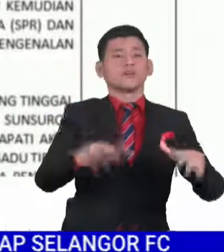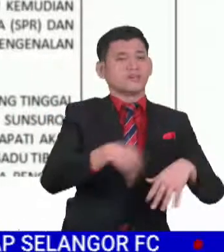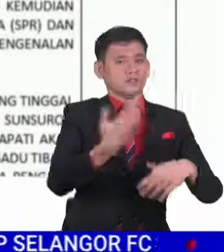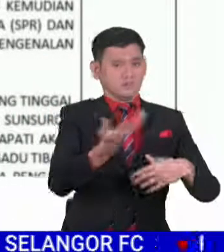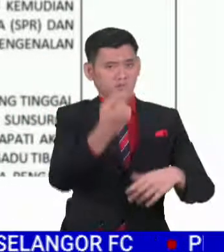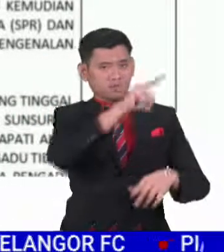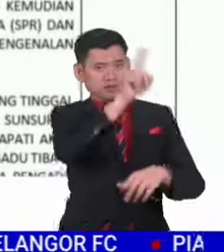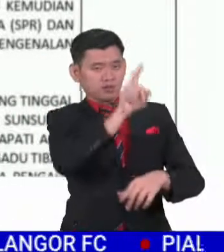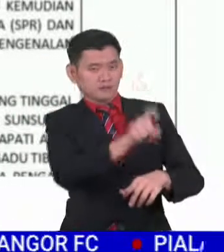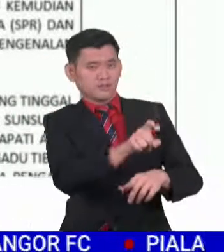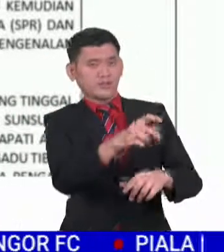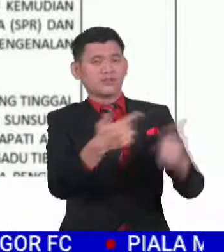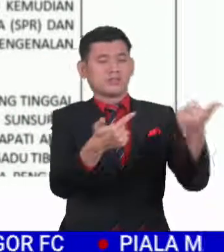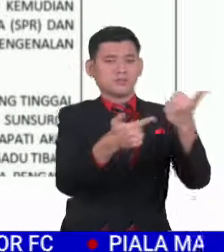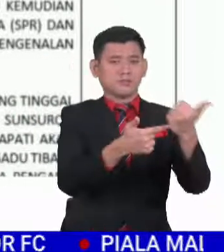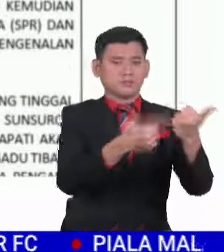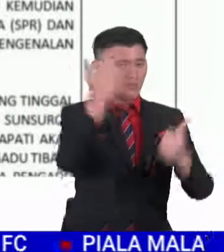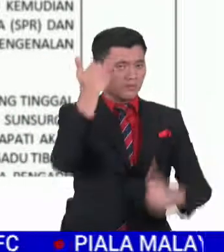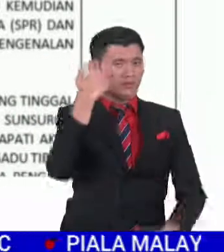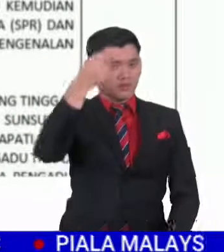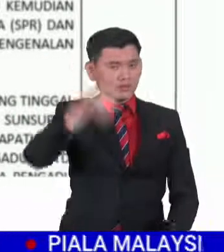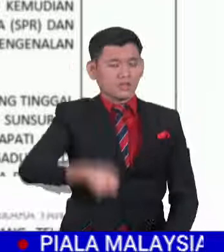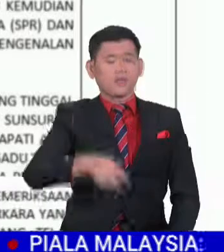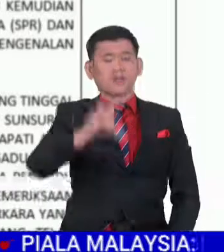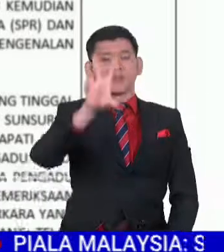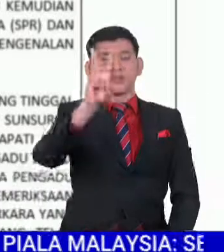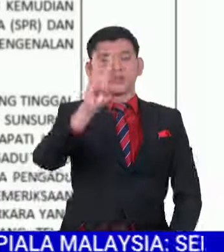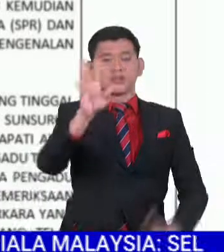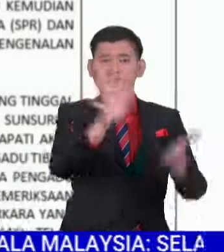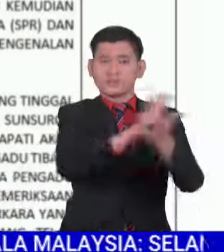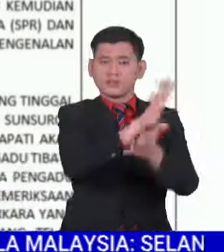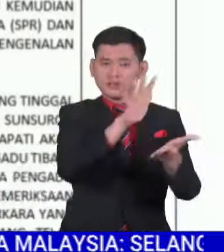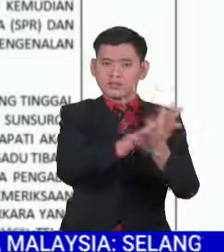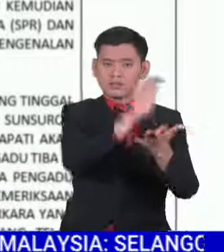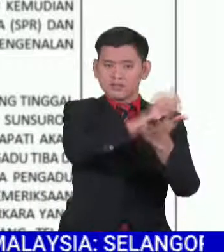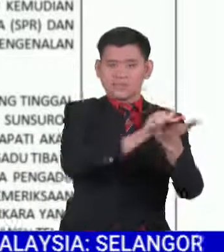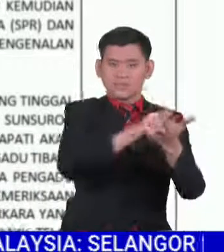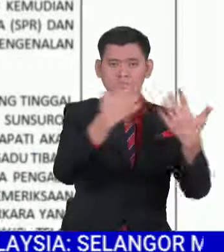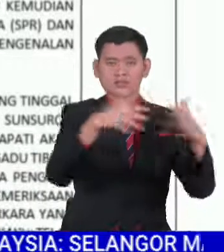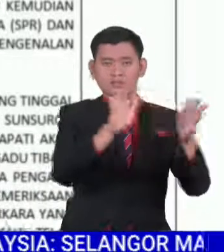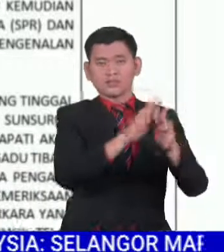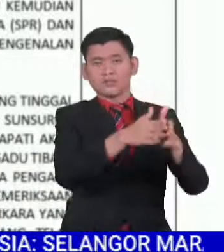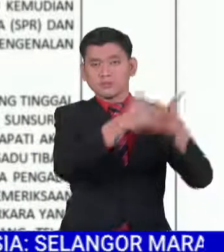Timbalan Pendakwa Raya. Semalam 6 kertas siasatan telah dibuka melibatkan 2 di